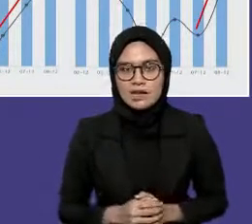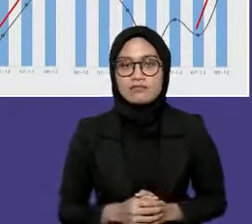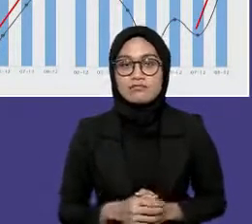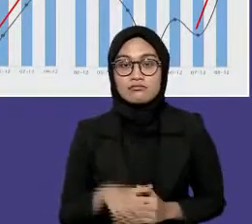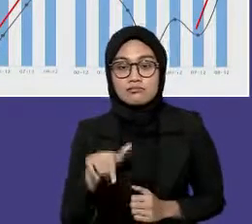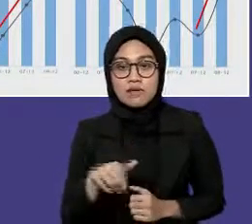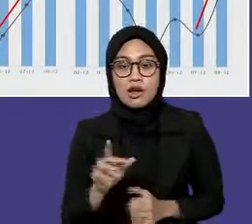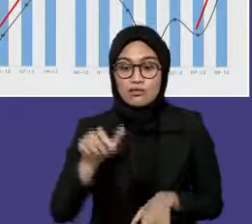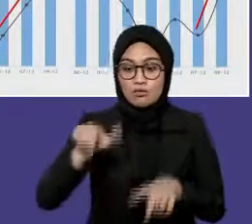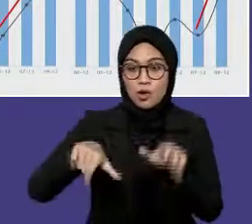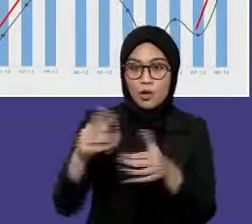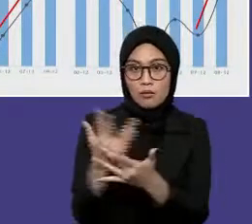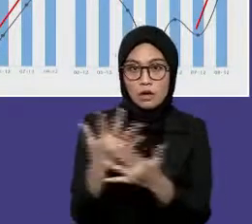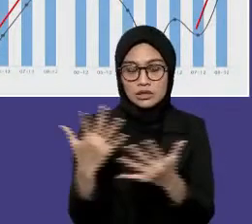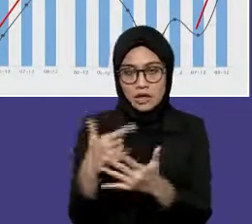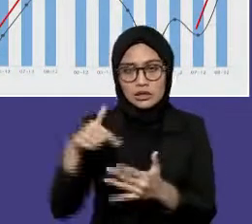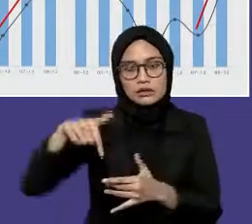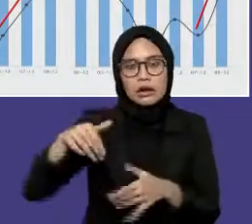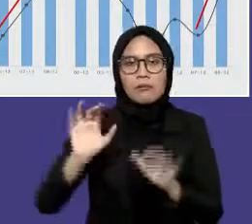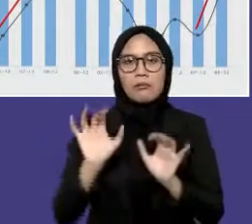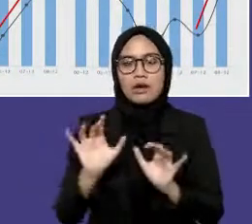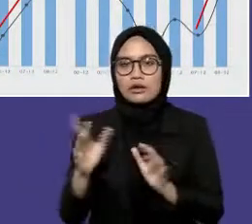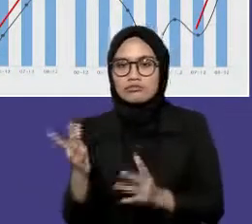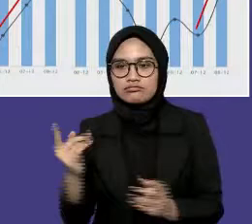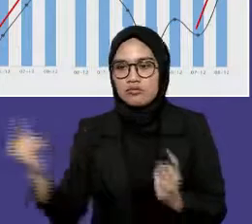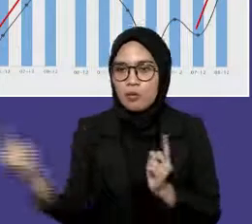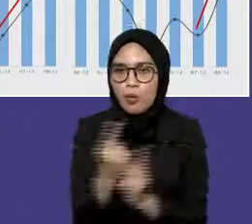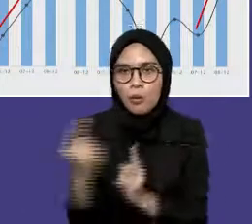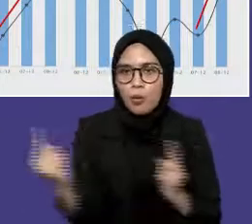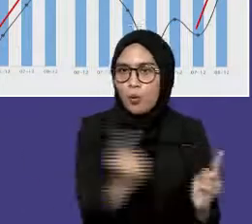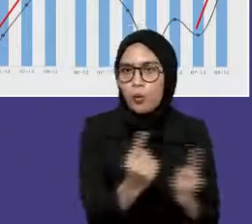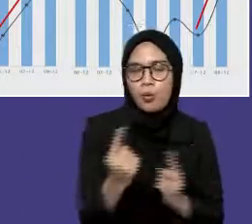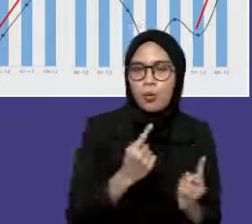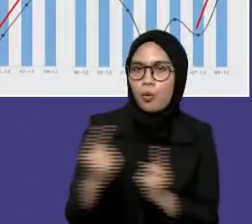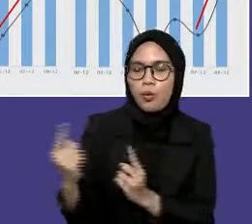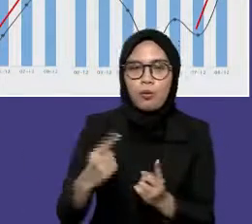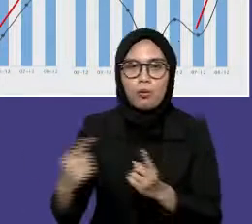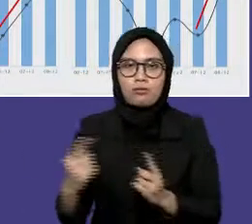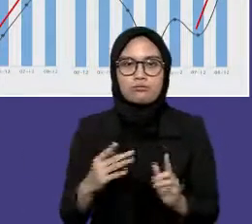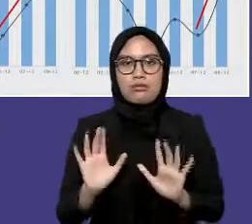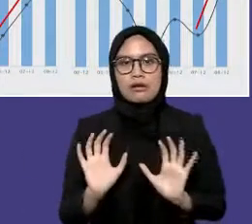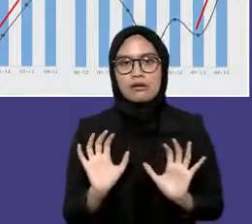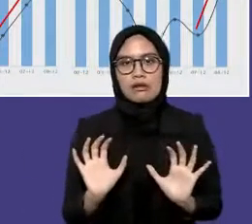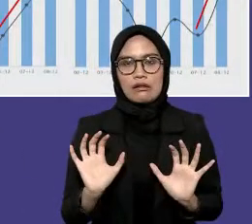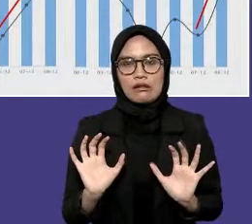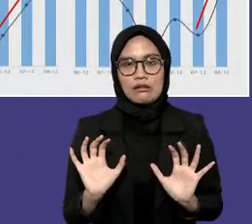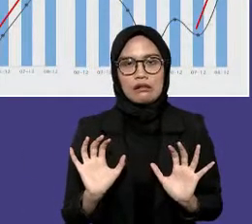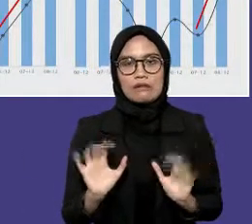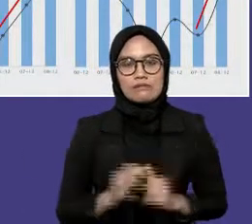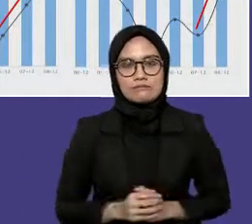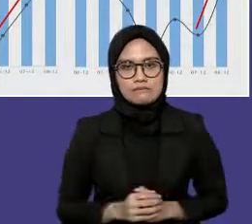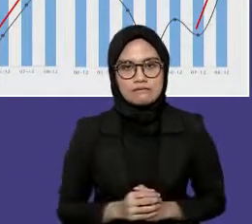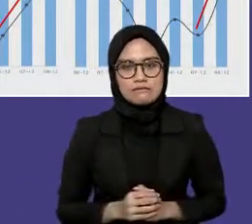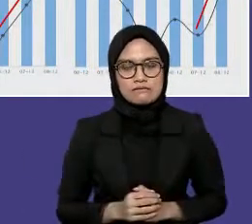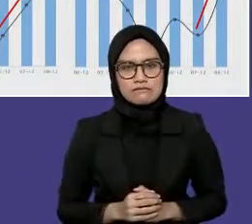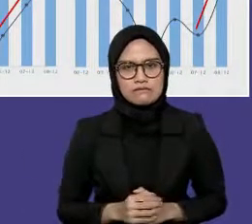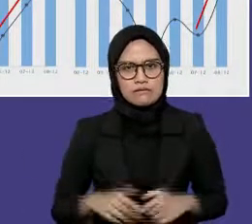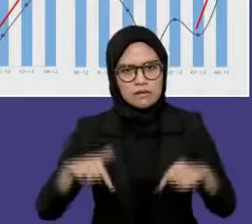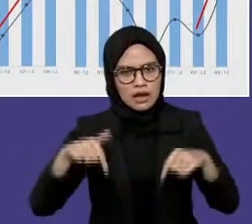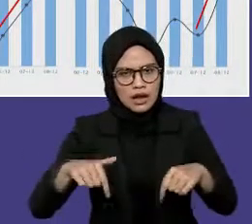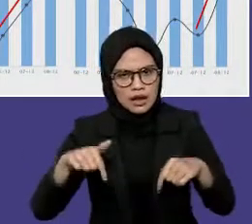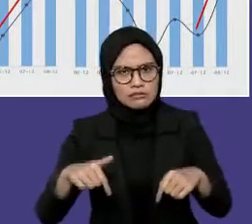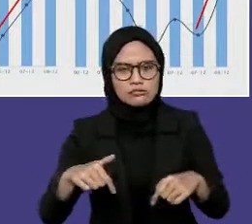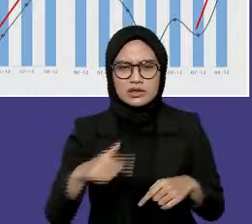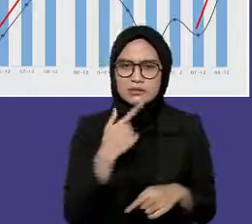berpotensi memberikan ruang terjadinya penularan. Kabar baiknya, saat ini mobilitas pada masing-masing pulau,